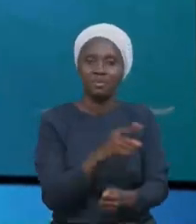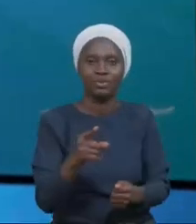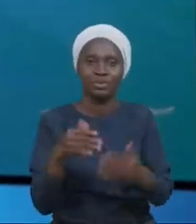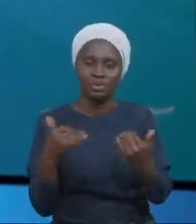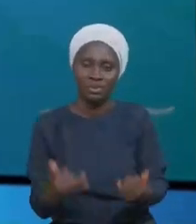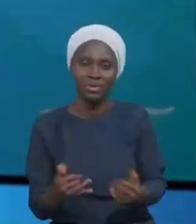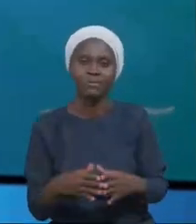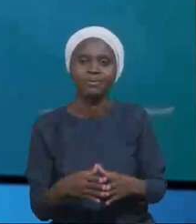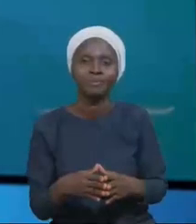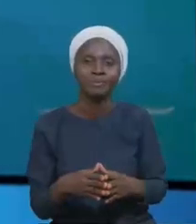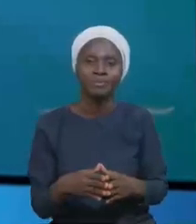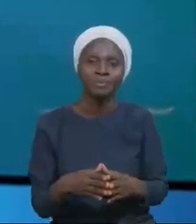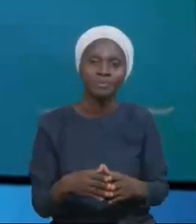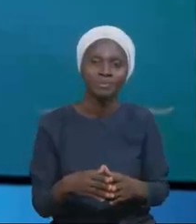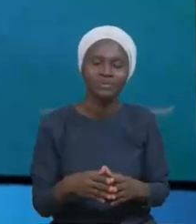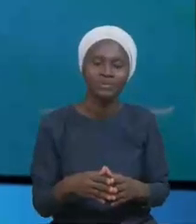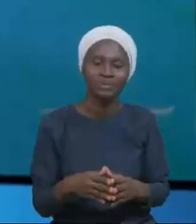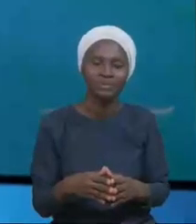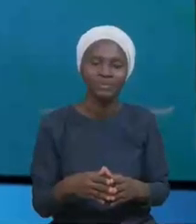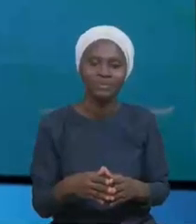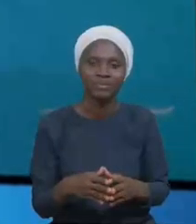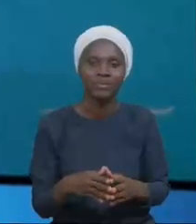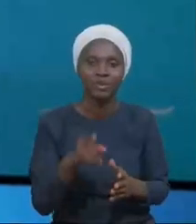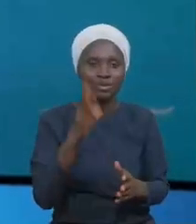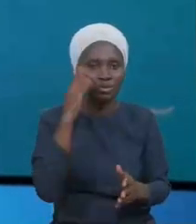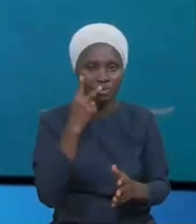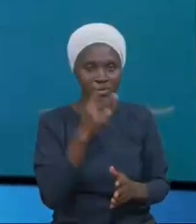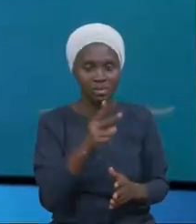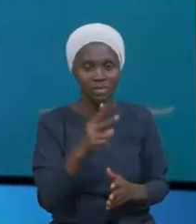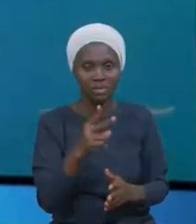Va sur le forum, tu verras le lien.